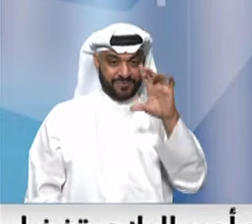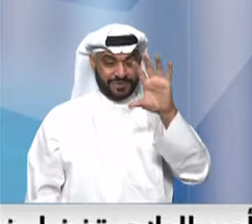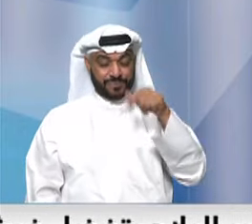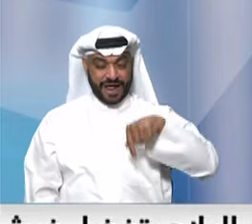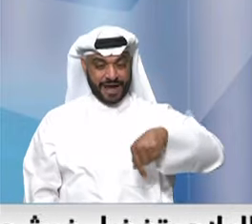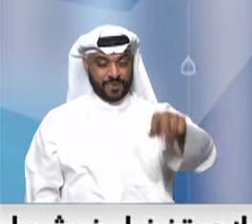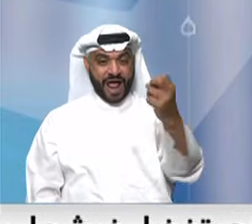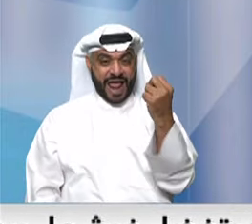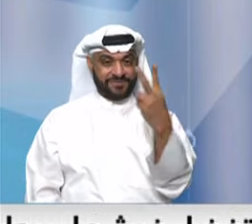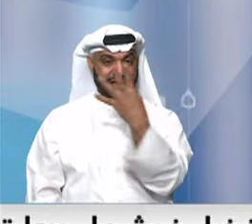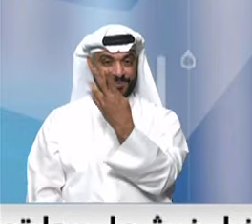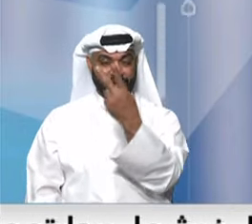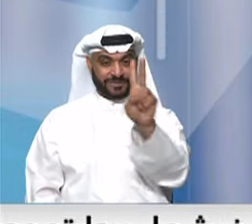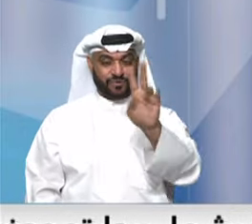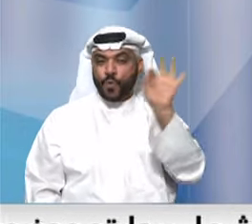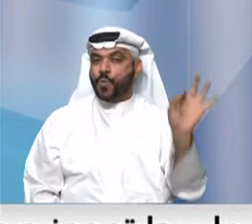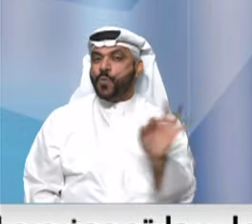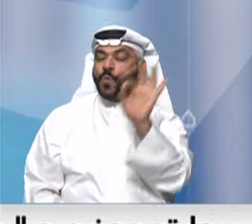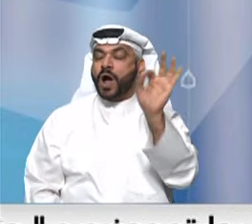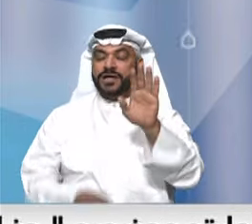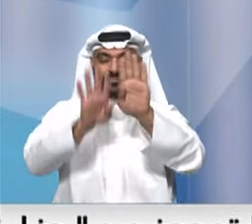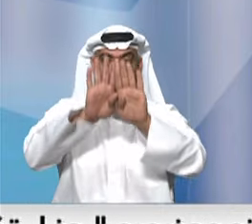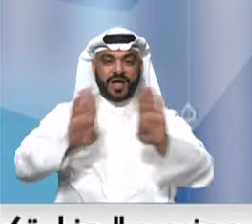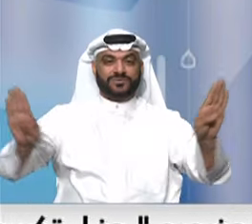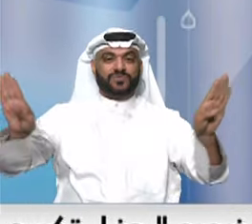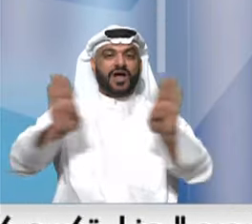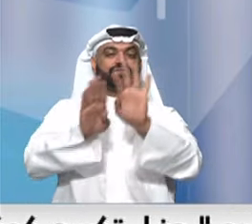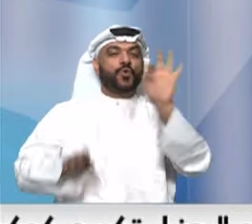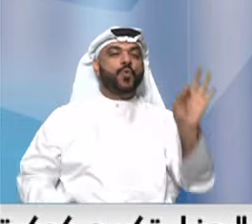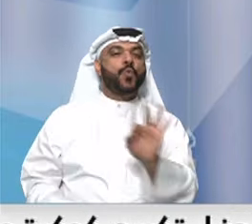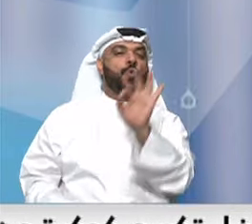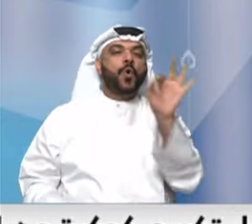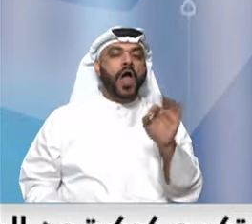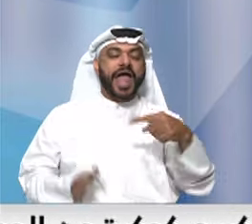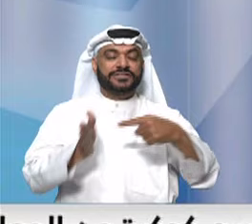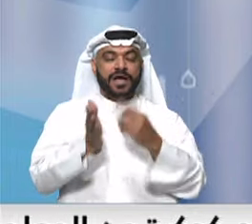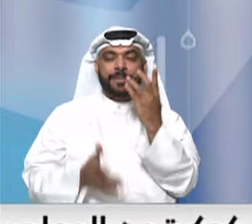الشيخ عبد الله الجابر الصباح في جامعة عبد الله السالم بمنطقة الشويخ.